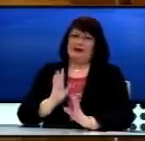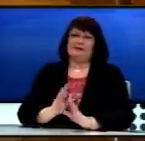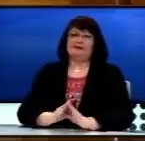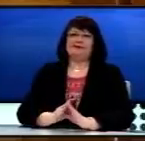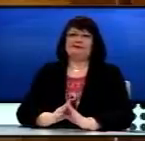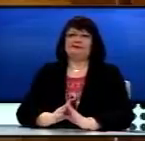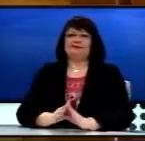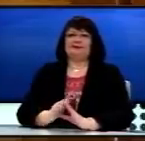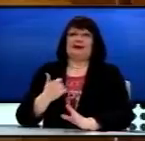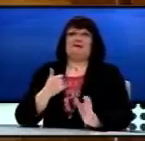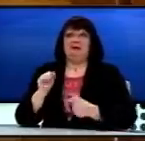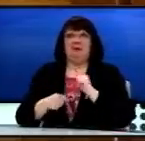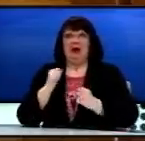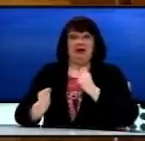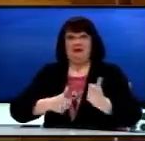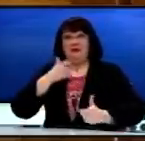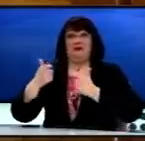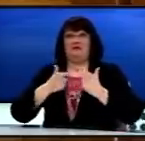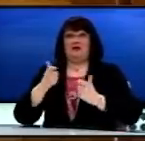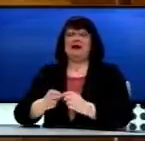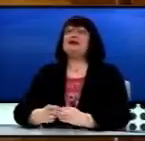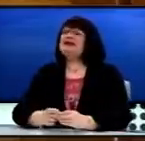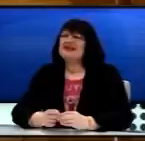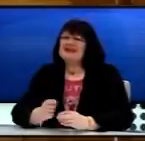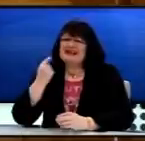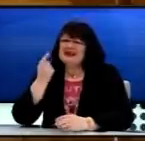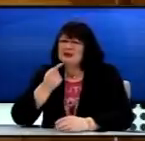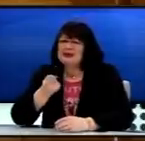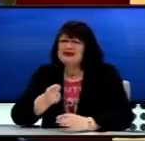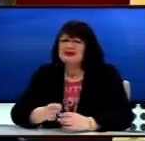έδινε αγώνα για να μας πείσει. Τι είπατε?